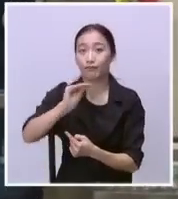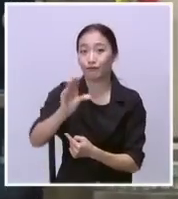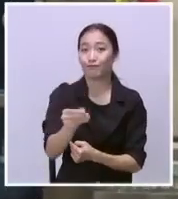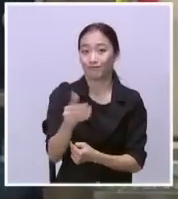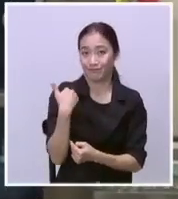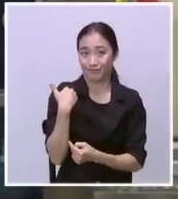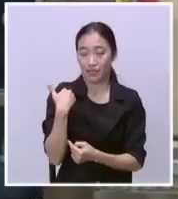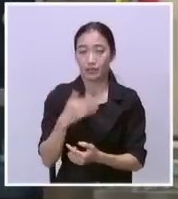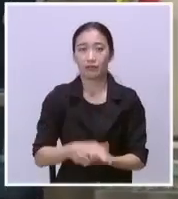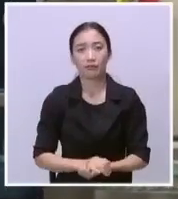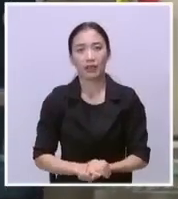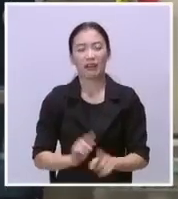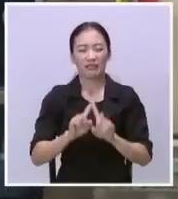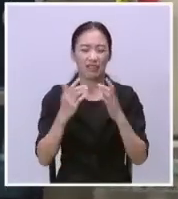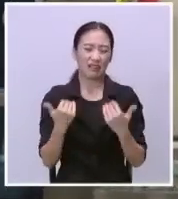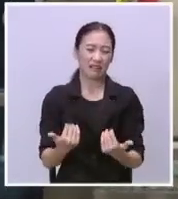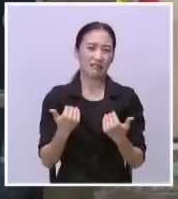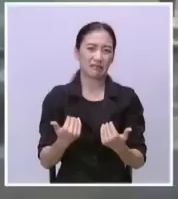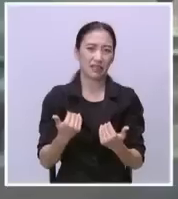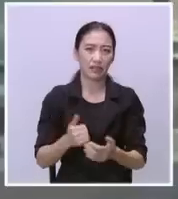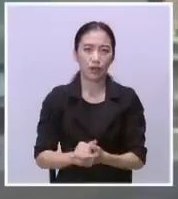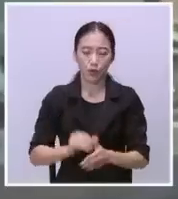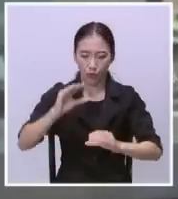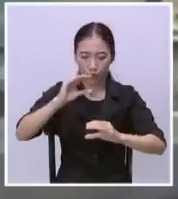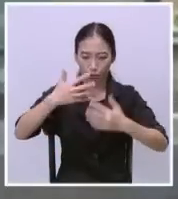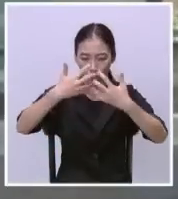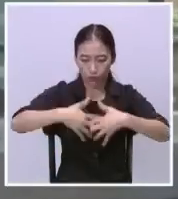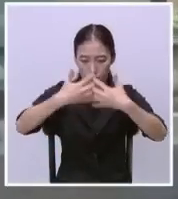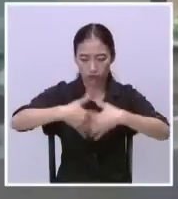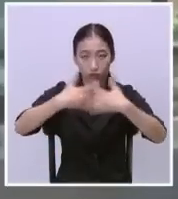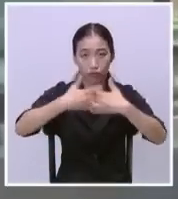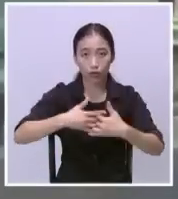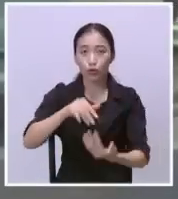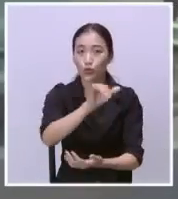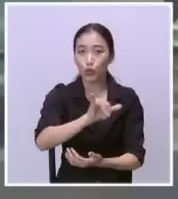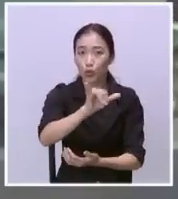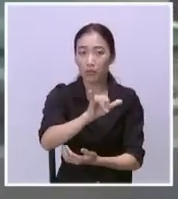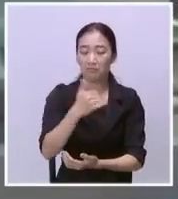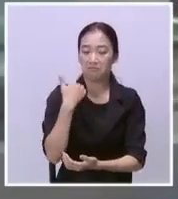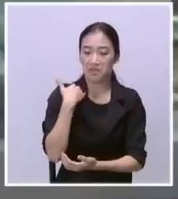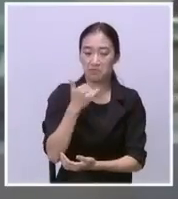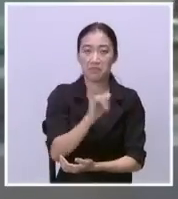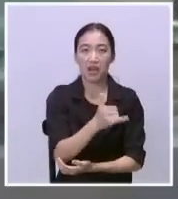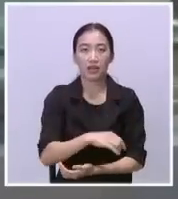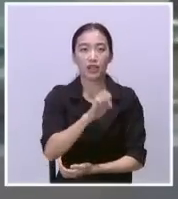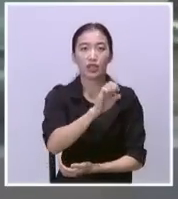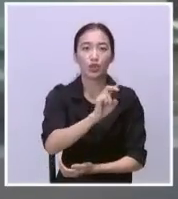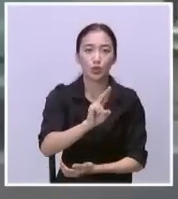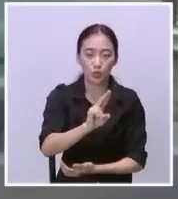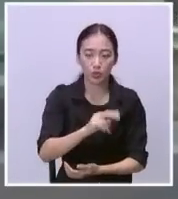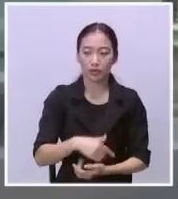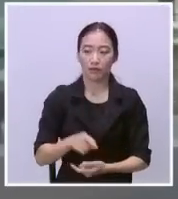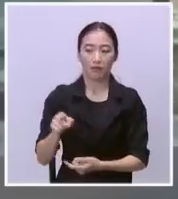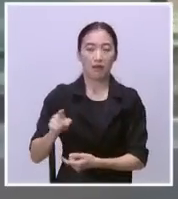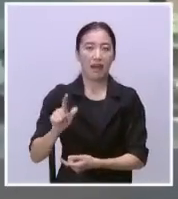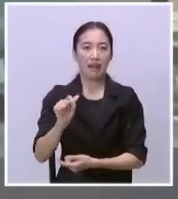จากกรณีการผลิตโรงงานในยุโรปที่ตอนนี้ถูกมาตรการของ EU ด้วยนะคะในการระงับการส่งออกการผลิตวัคซีนของแอสตราเซเน